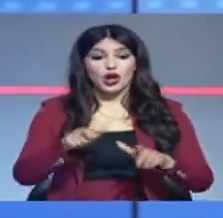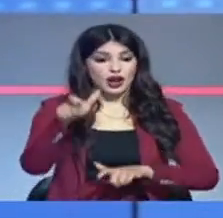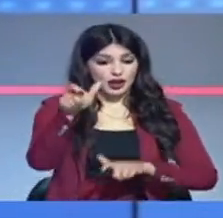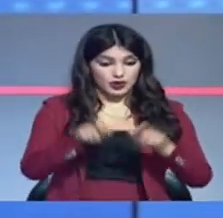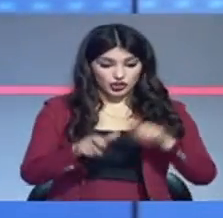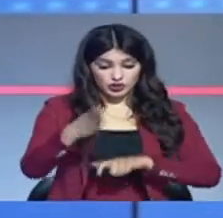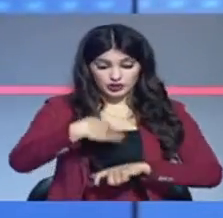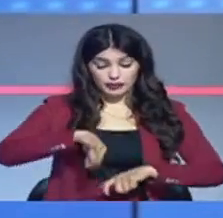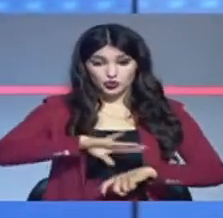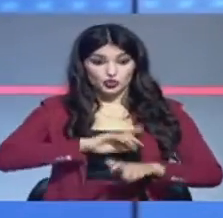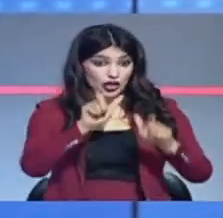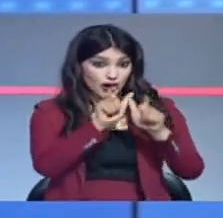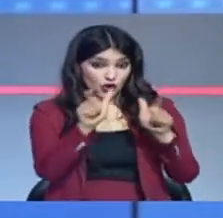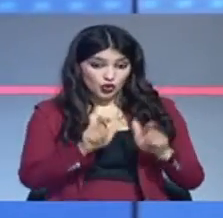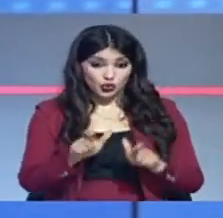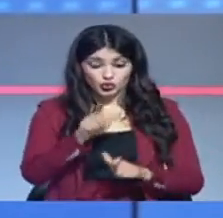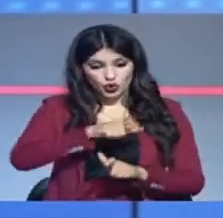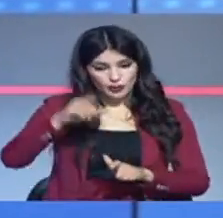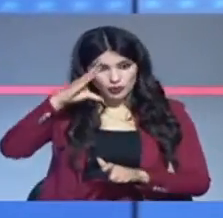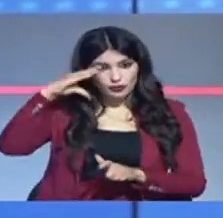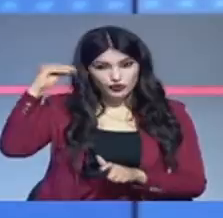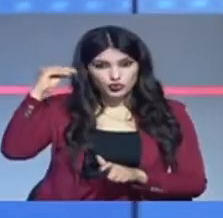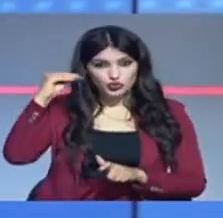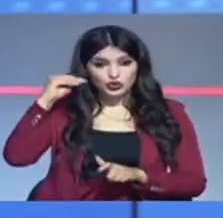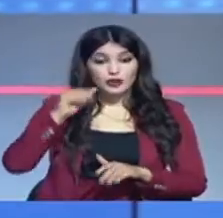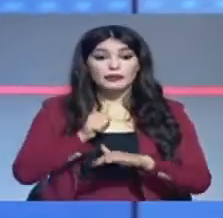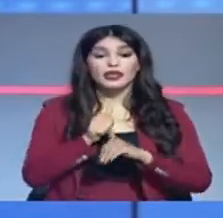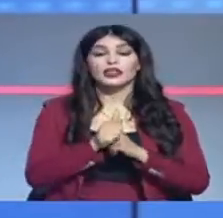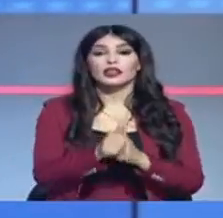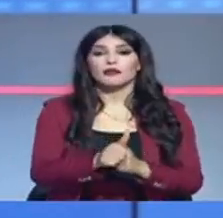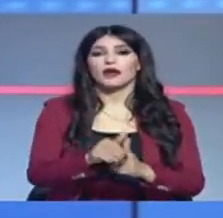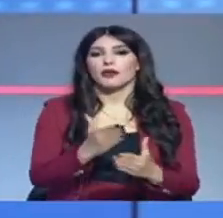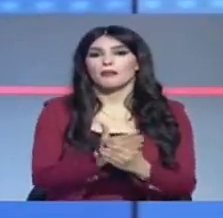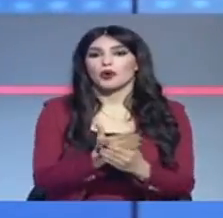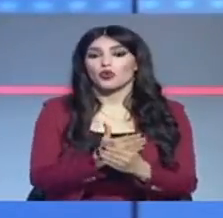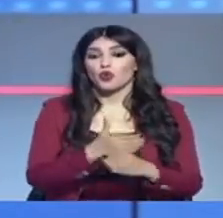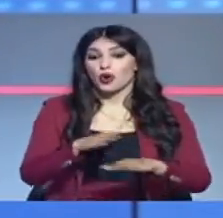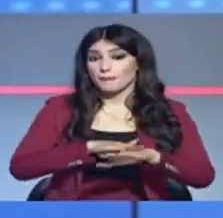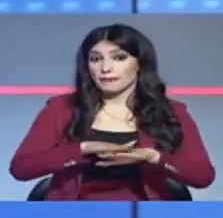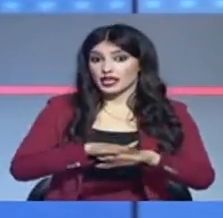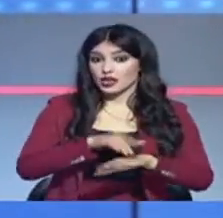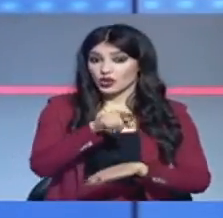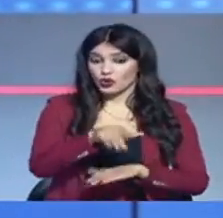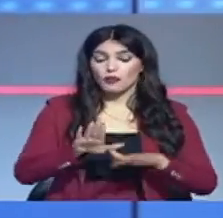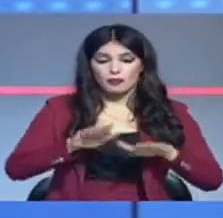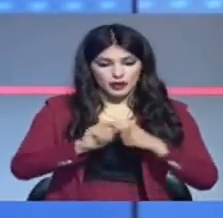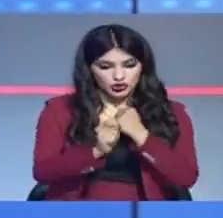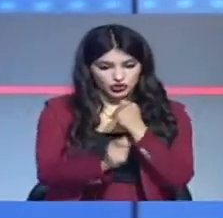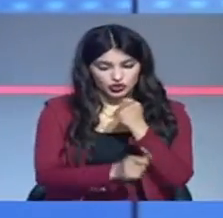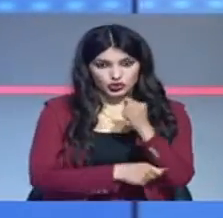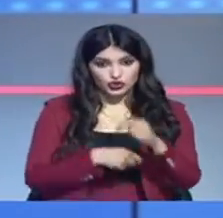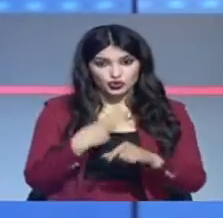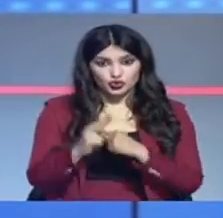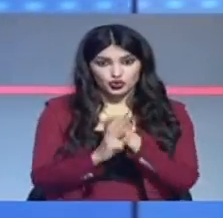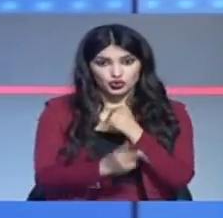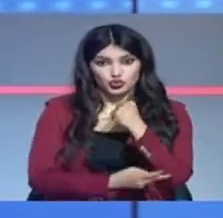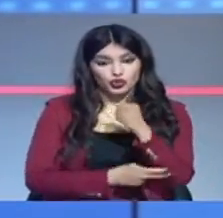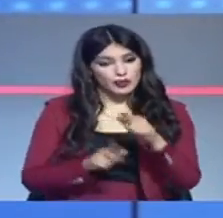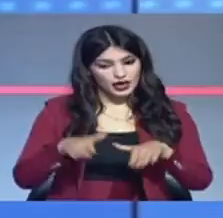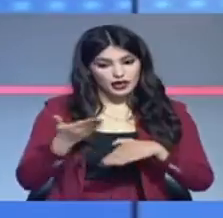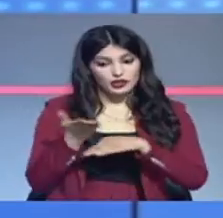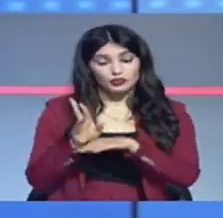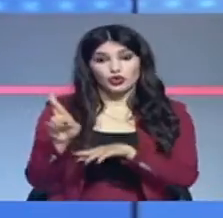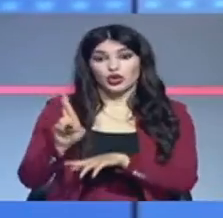الرقم المتخصصه في متابعه هذه الملف من بعد اسبوعين يجمعه قدمه تقريرها ما بين ساعه